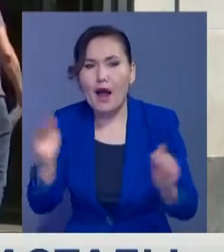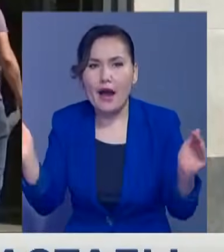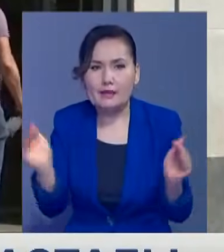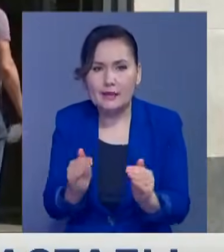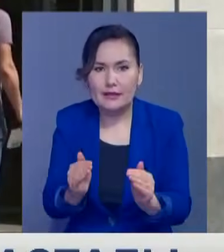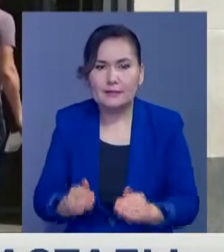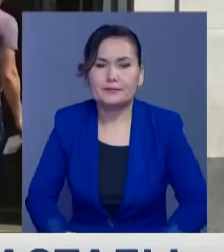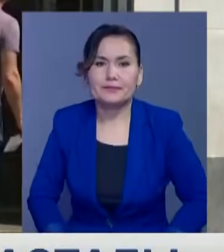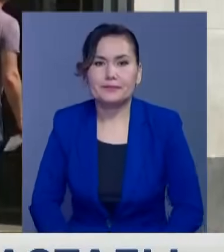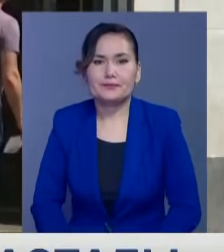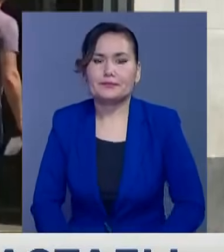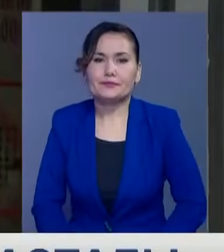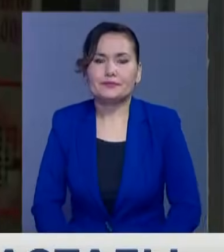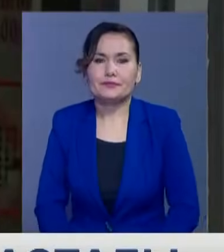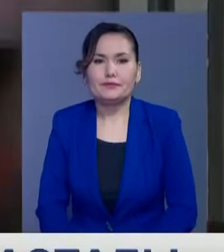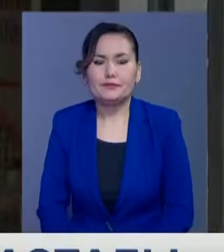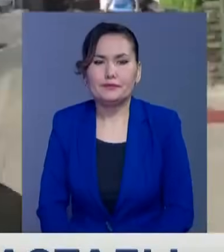келеді.